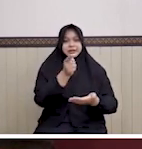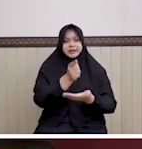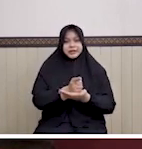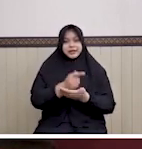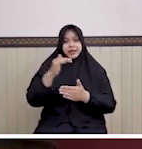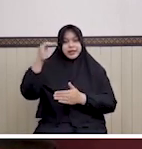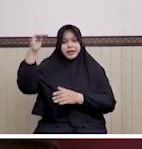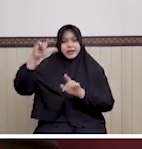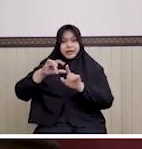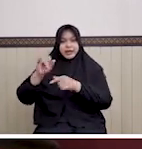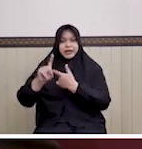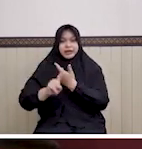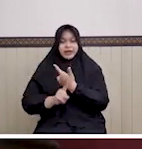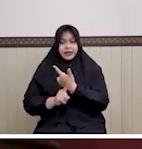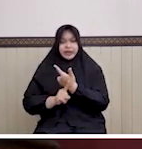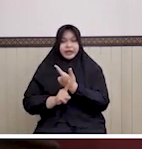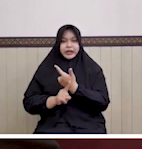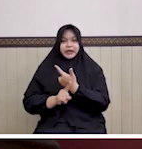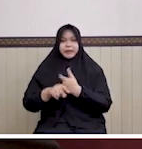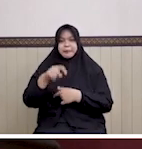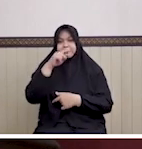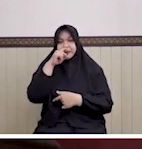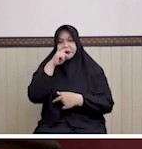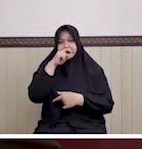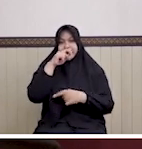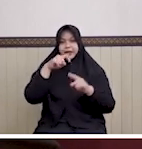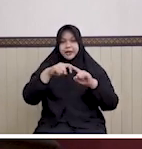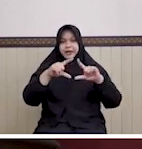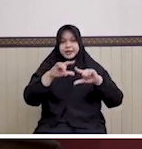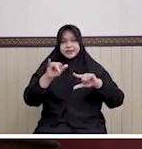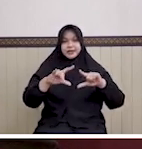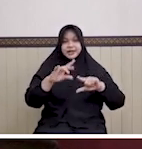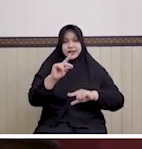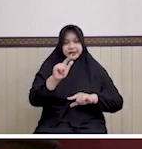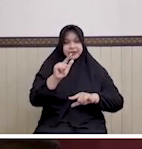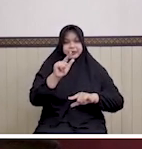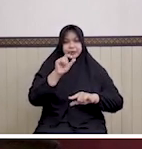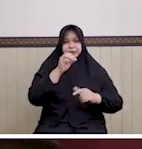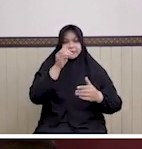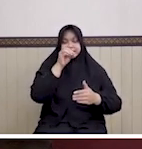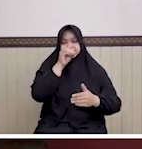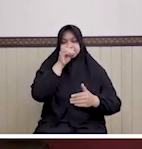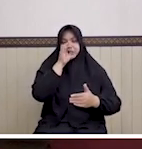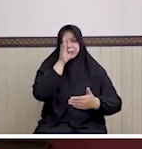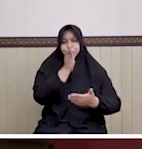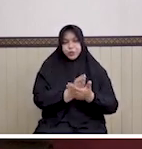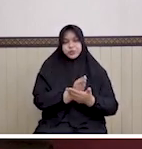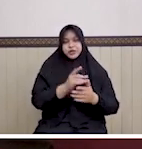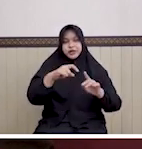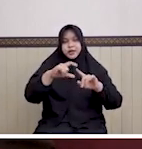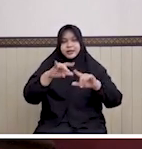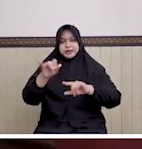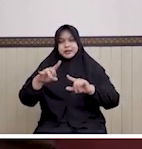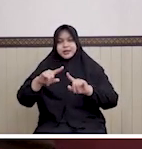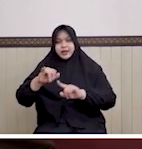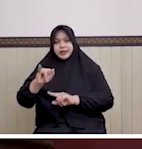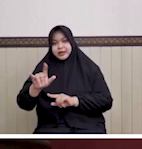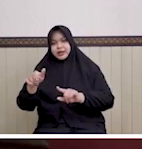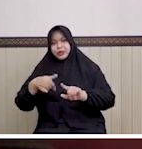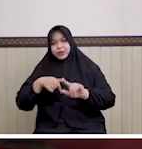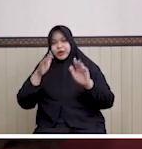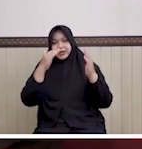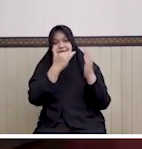saat kemarin bapak aja di sudah mengeluarkan keputusan kajati tetapi ini kan hanya